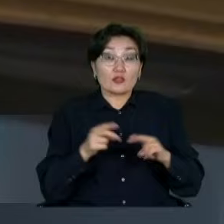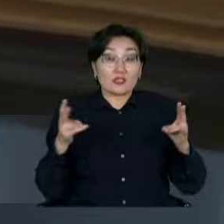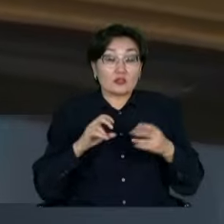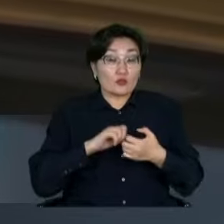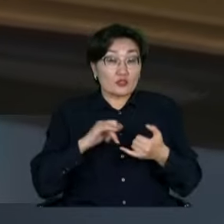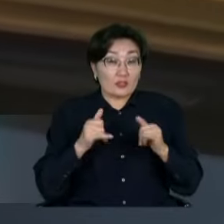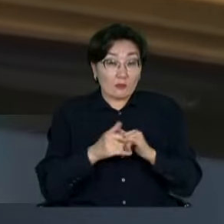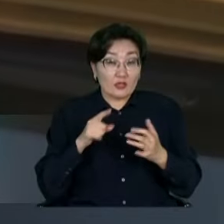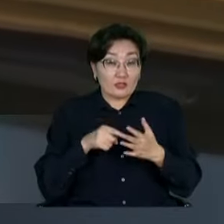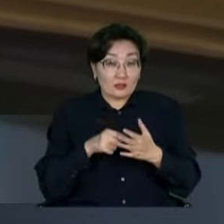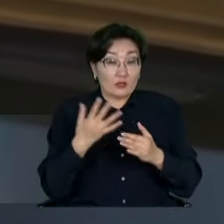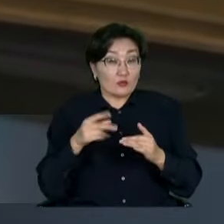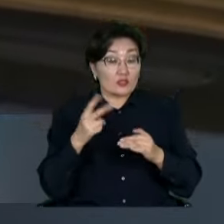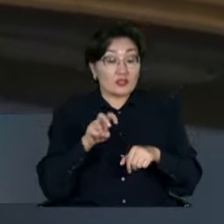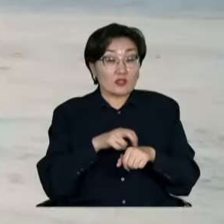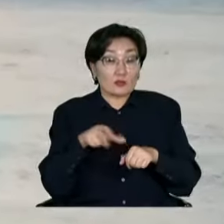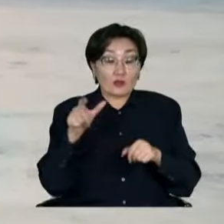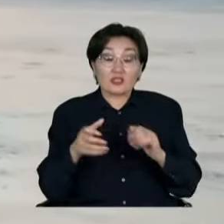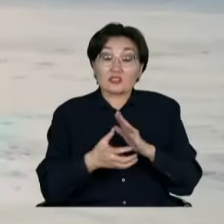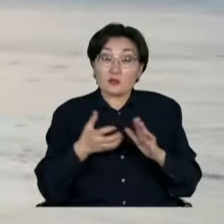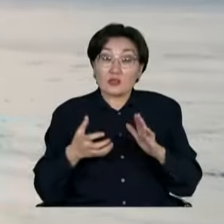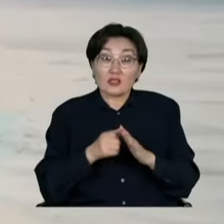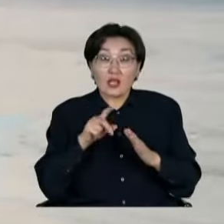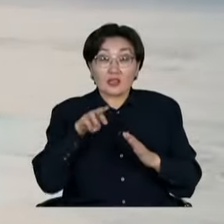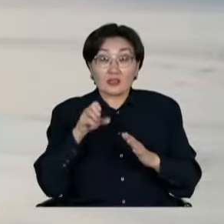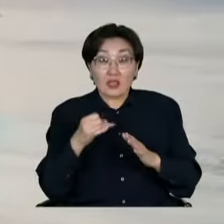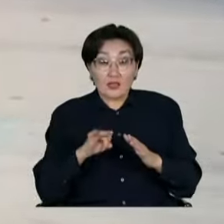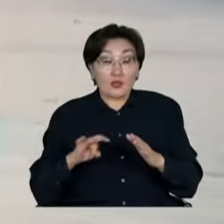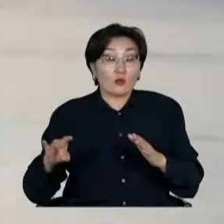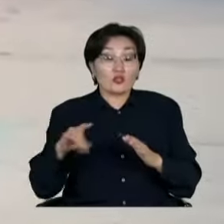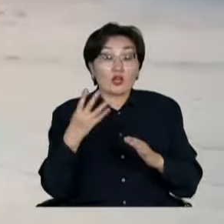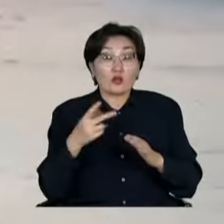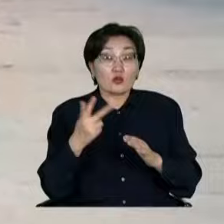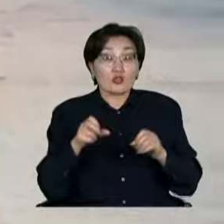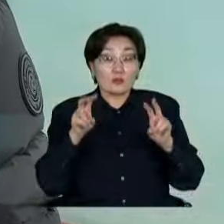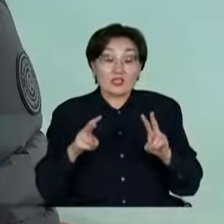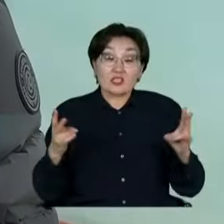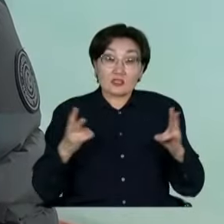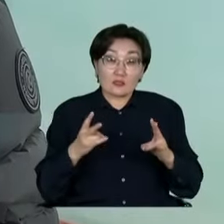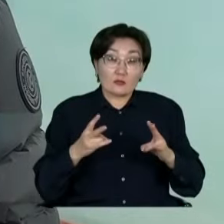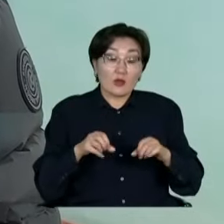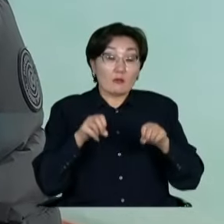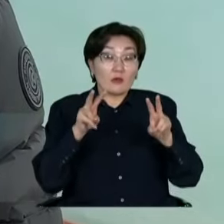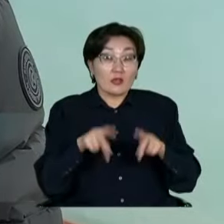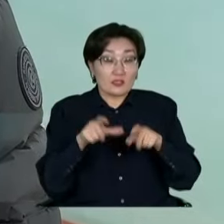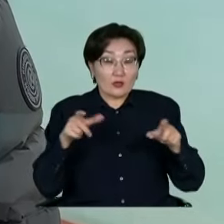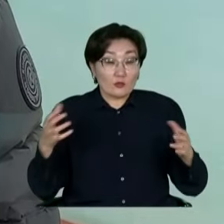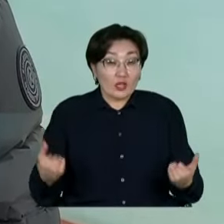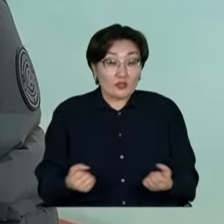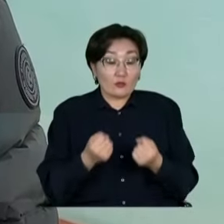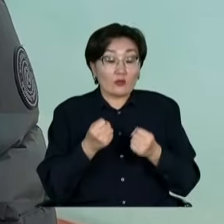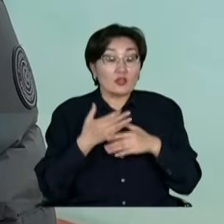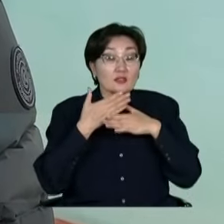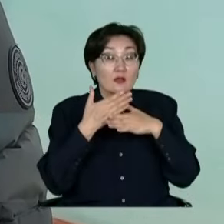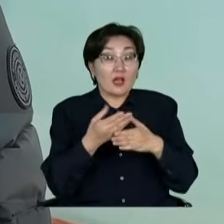Өскемен қаласы. Мұнда 52 дәрігер тапшы болса, Алтай ауданы 43 маманды қажет етеді екен. Мамандар подъемный ақша қазір